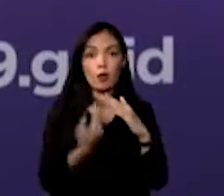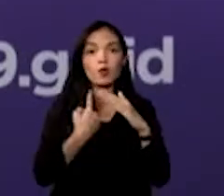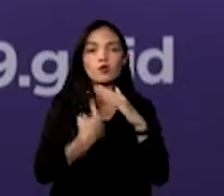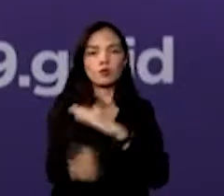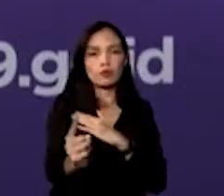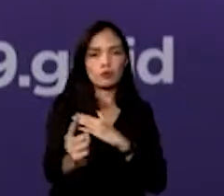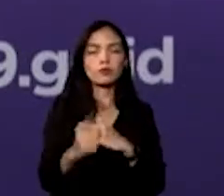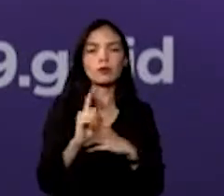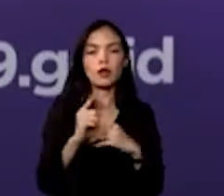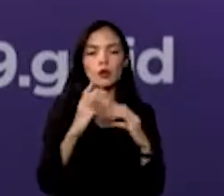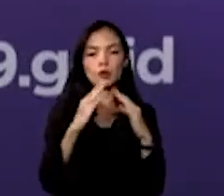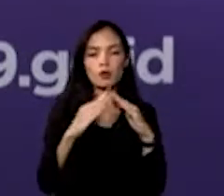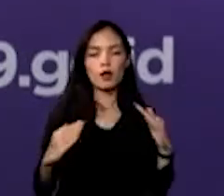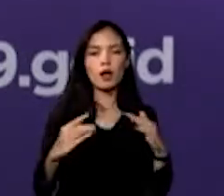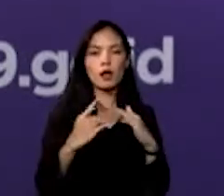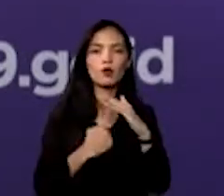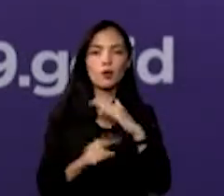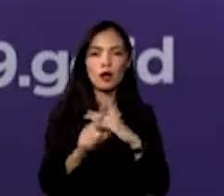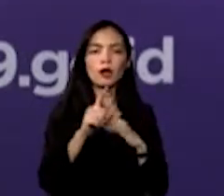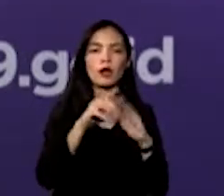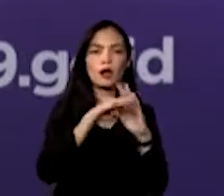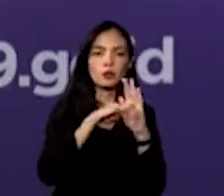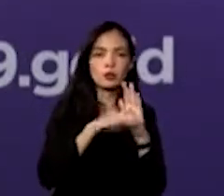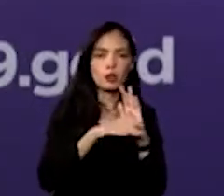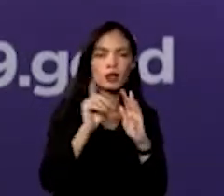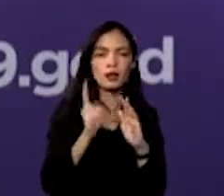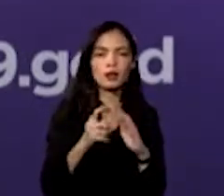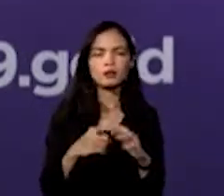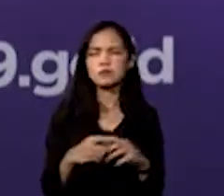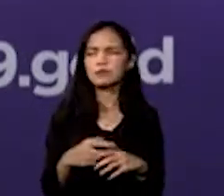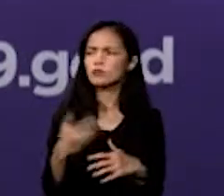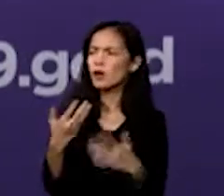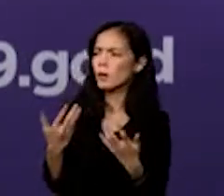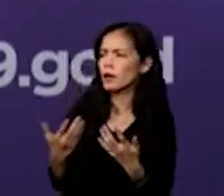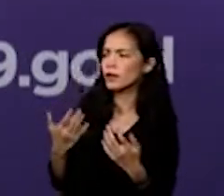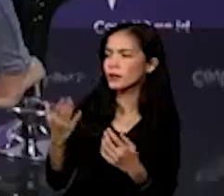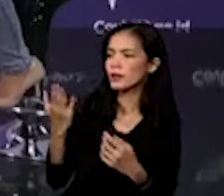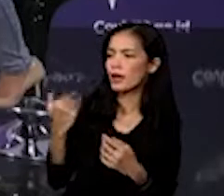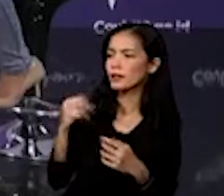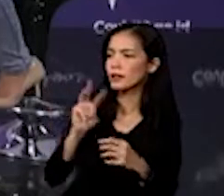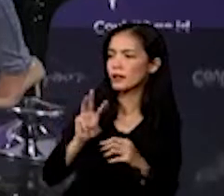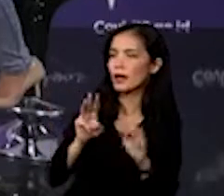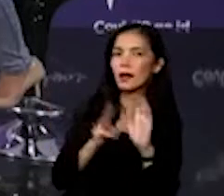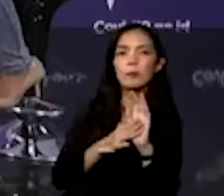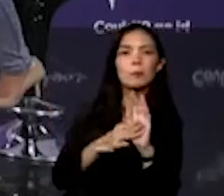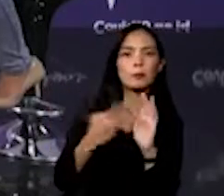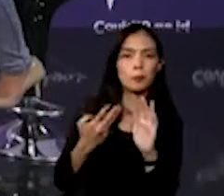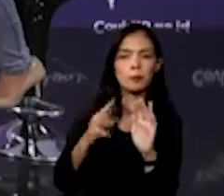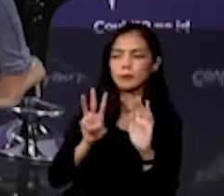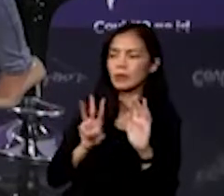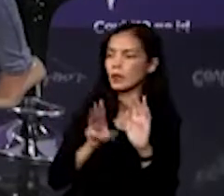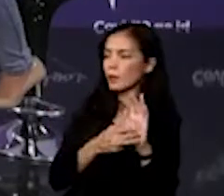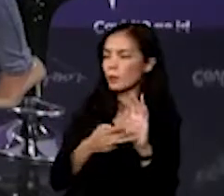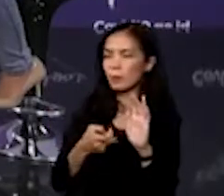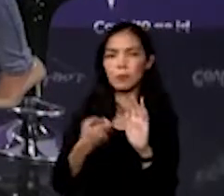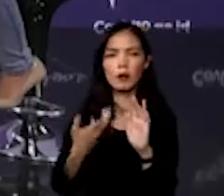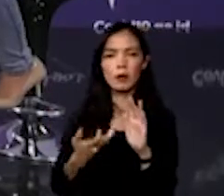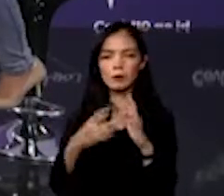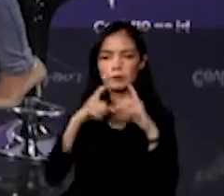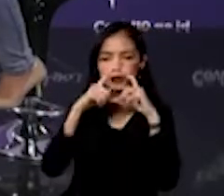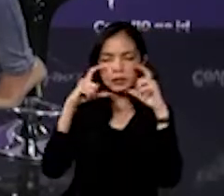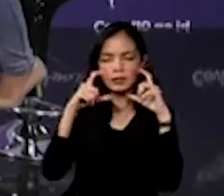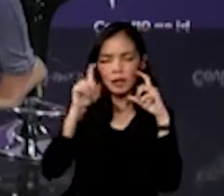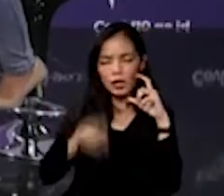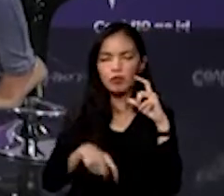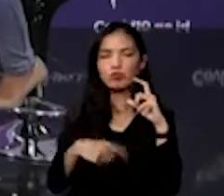kalau di luar rumah memang ada aturannya ini apa tuh dokuran jadi yang tadi dikatakan 3M itu ya kitaus harus Pak masker gak